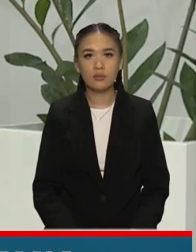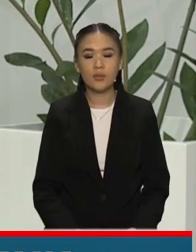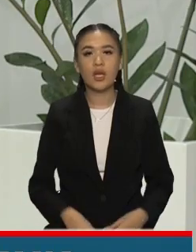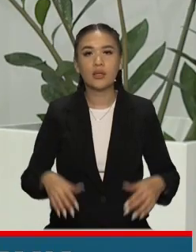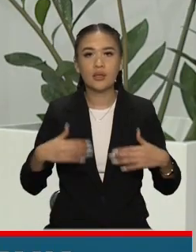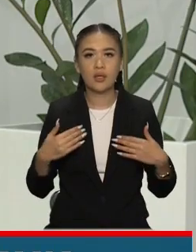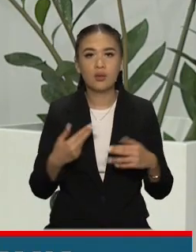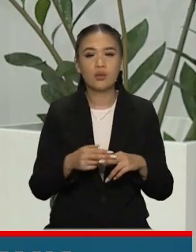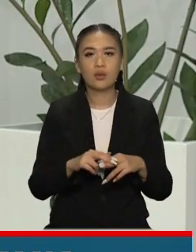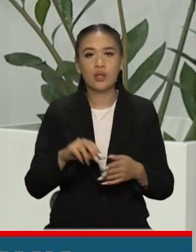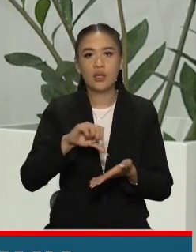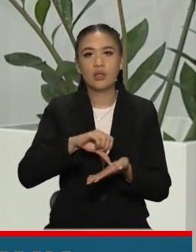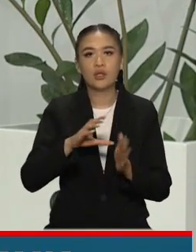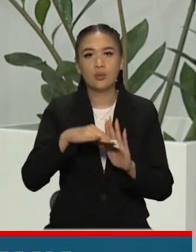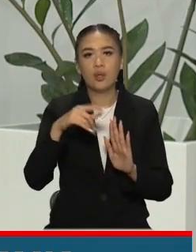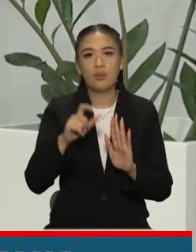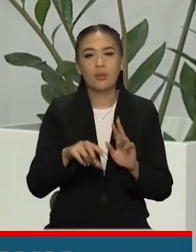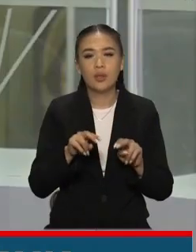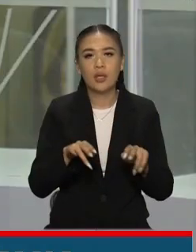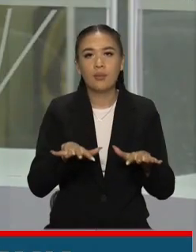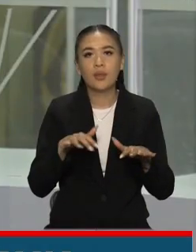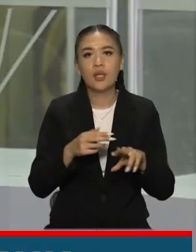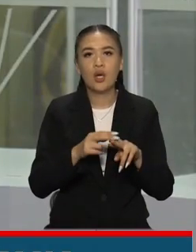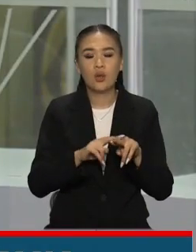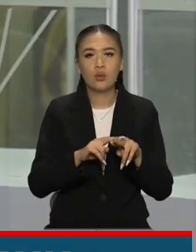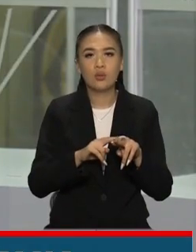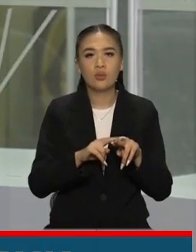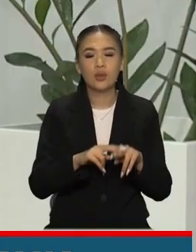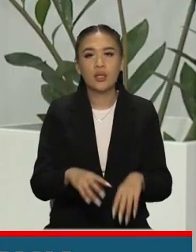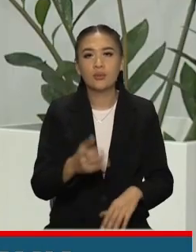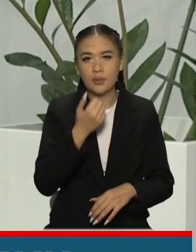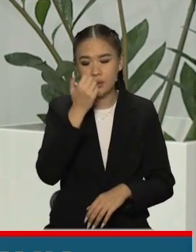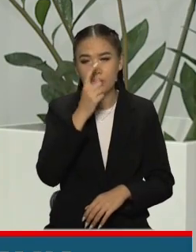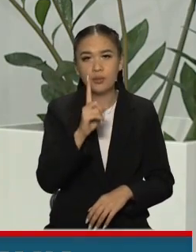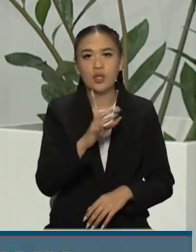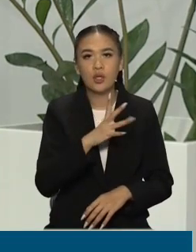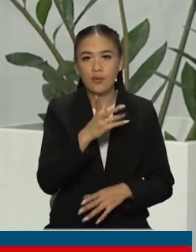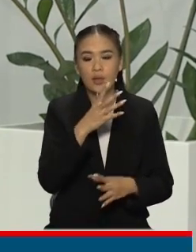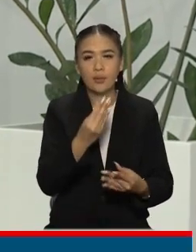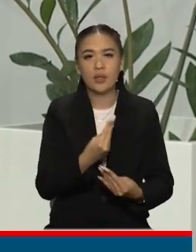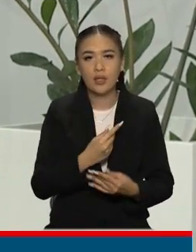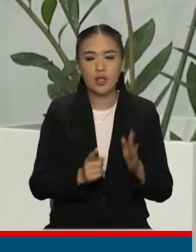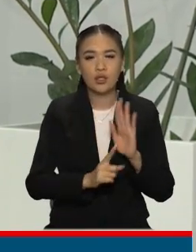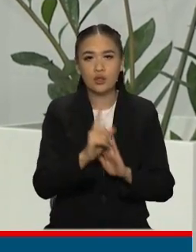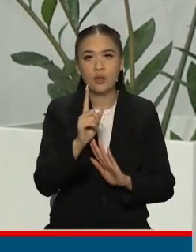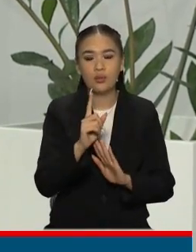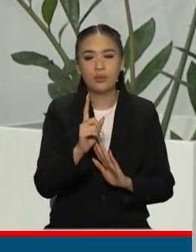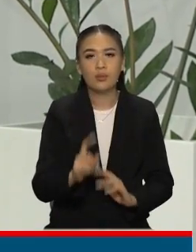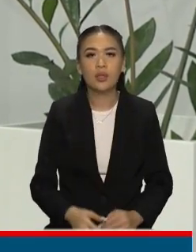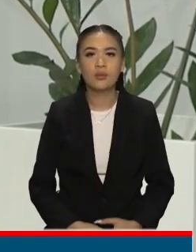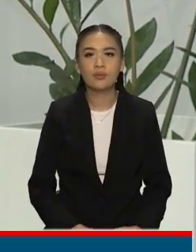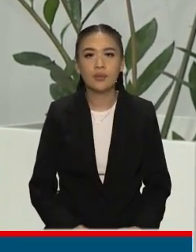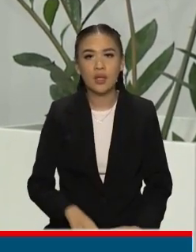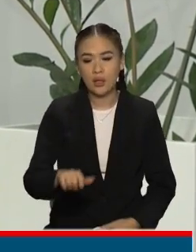Здравствуйте, у нас в гостях депутат Мажилиса парламента Олжас Кусбеков. Спасибо, что нашли время к нам прийти. Давайте начнем наш разговор с того, что вот